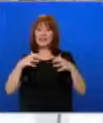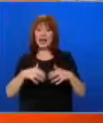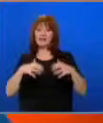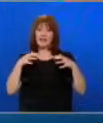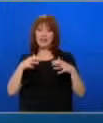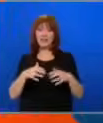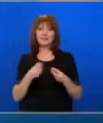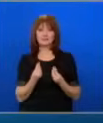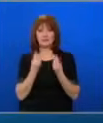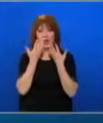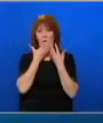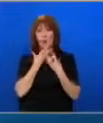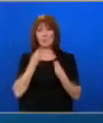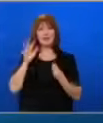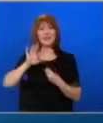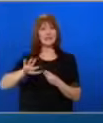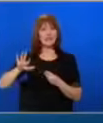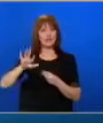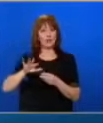сезон.